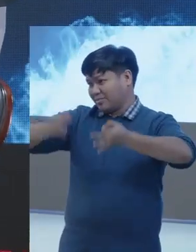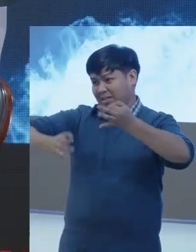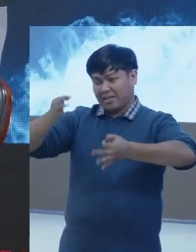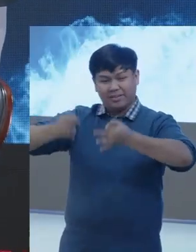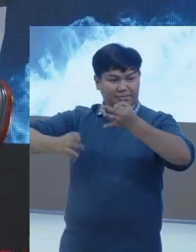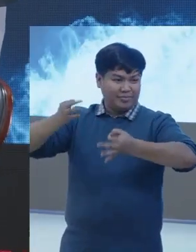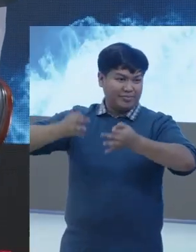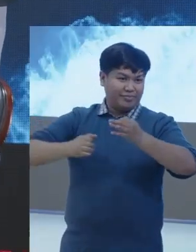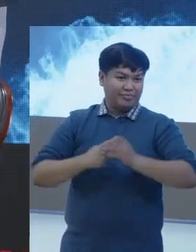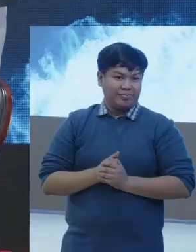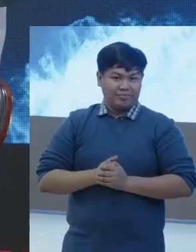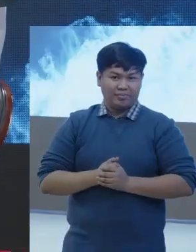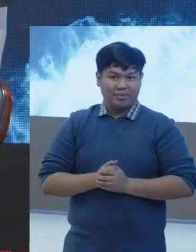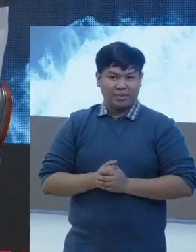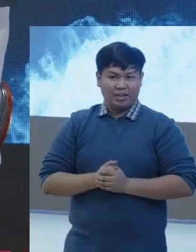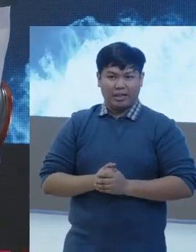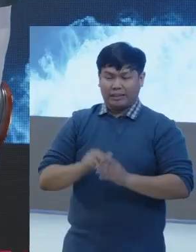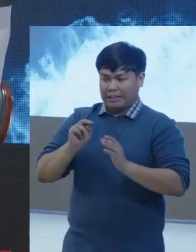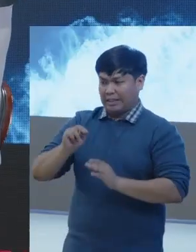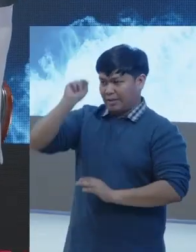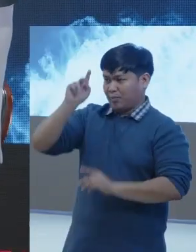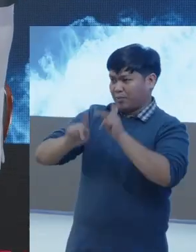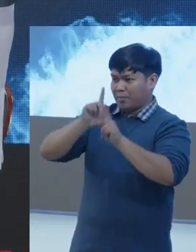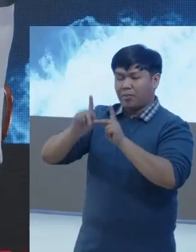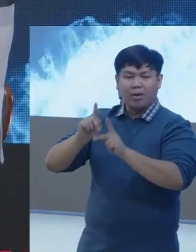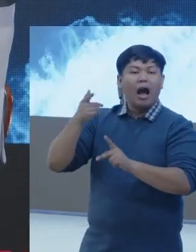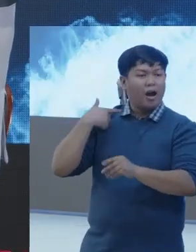Ito ang naging pag-asa nila.